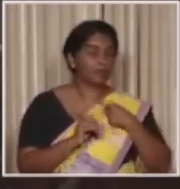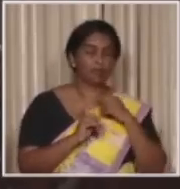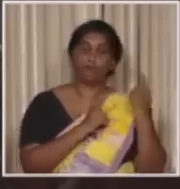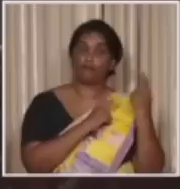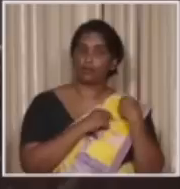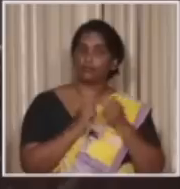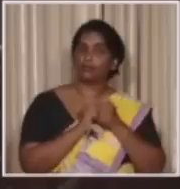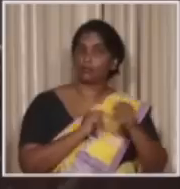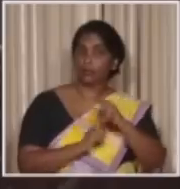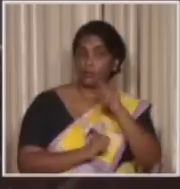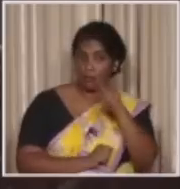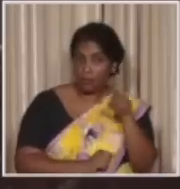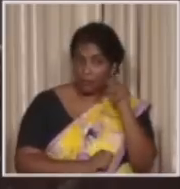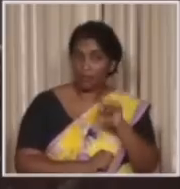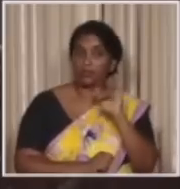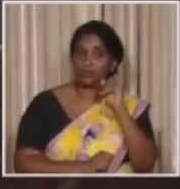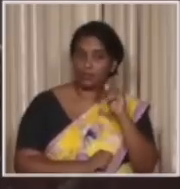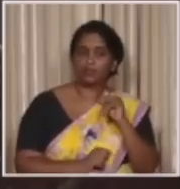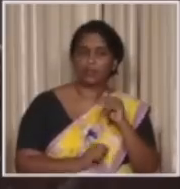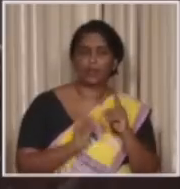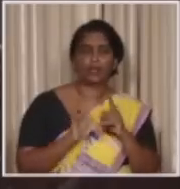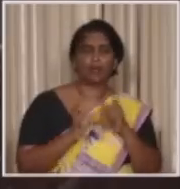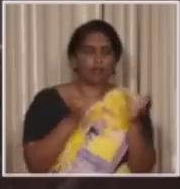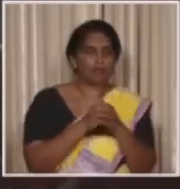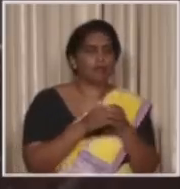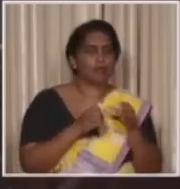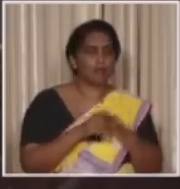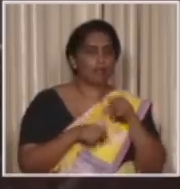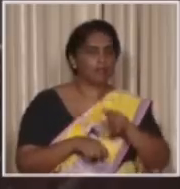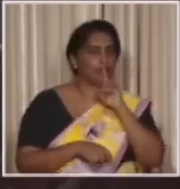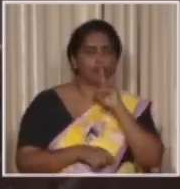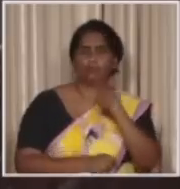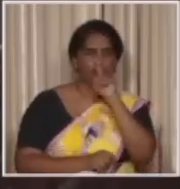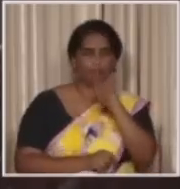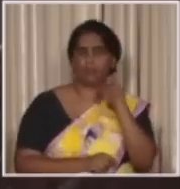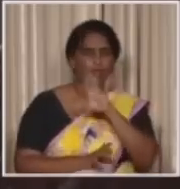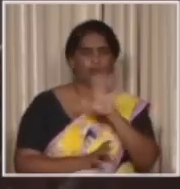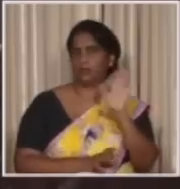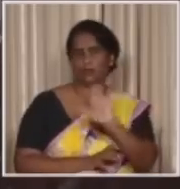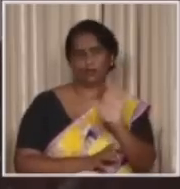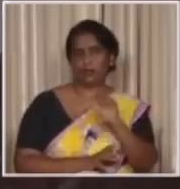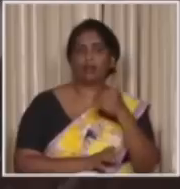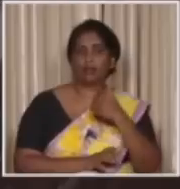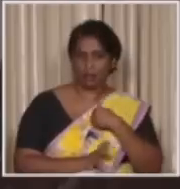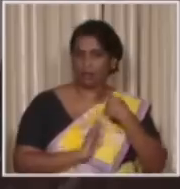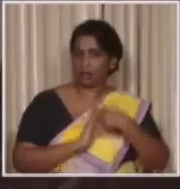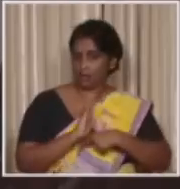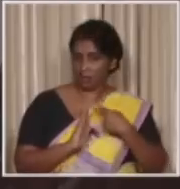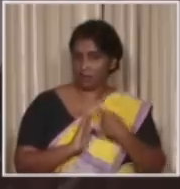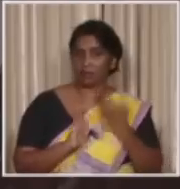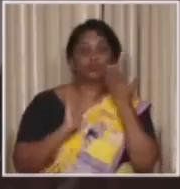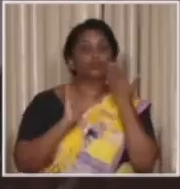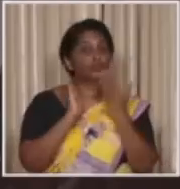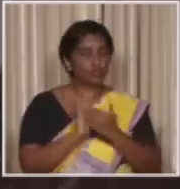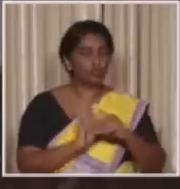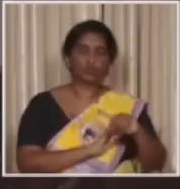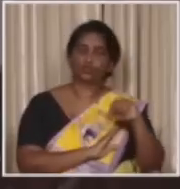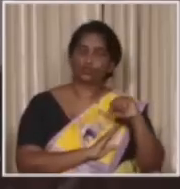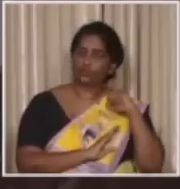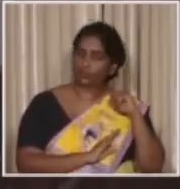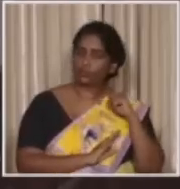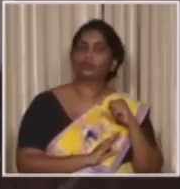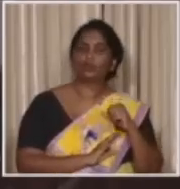විදියට ඉටු කිරීම වැරදි කියලා සමහර ලිබරල් කණ්ඩායම් අද කියනවා. ඒක වැරදි, එහෙම එකක් නෑ. අපේ රටට අපිට පෙන්වන්න තියෙන